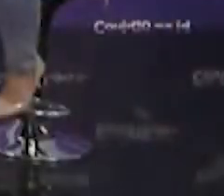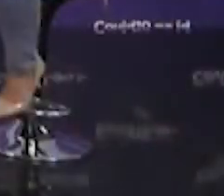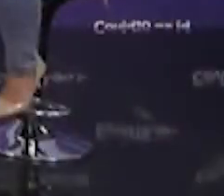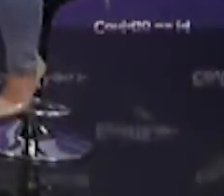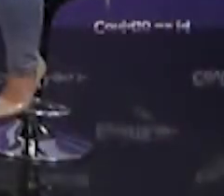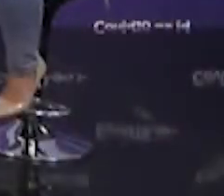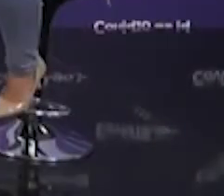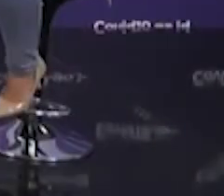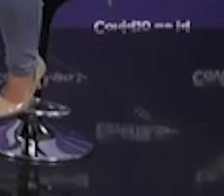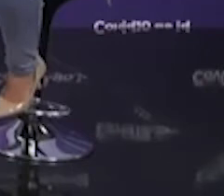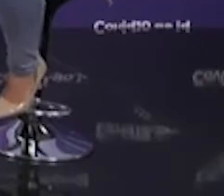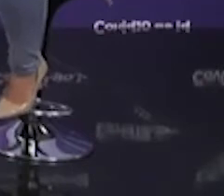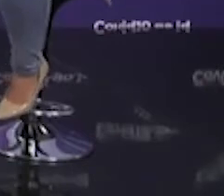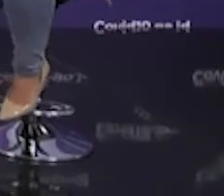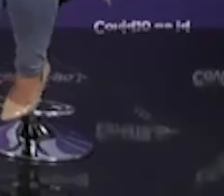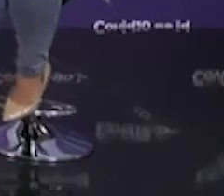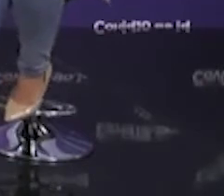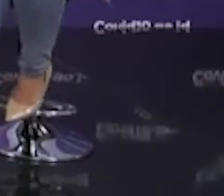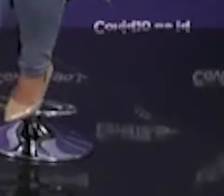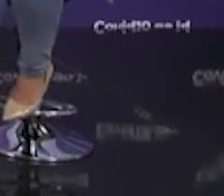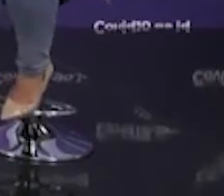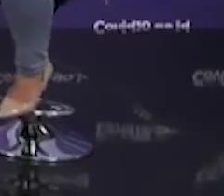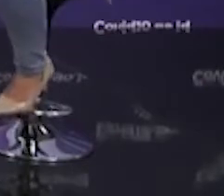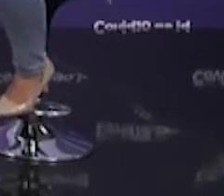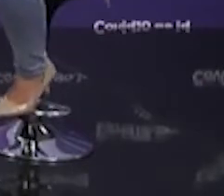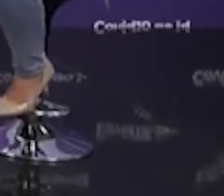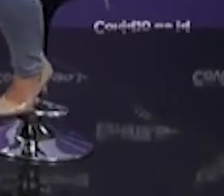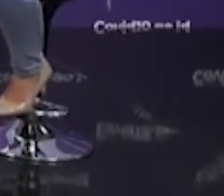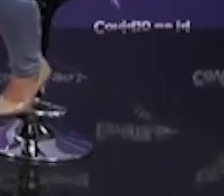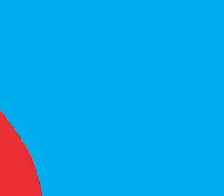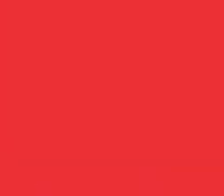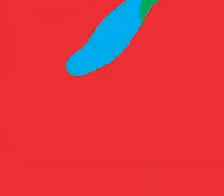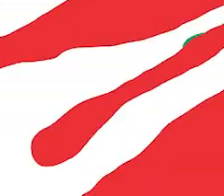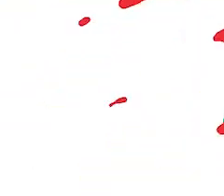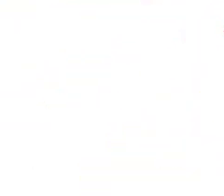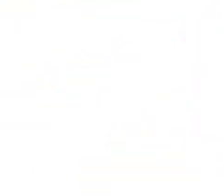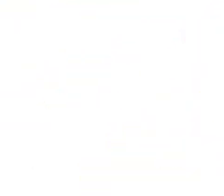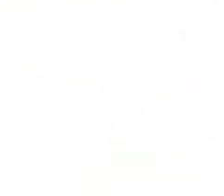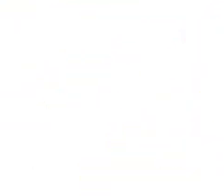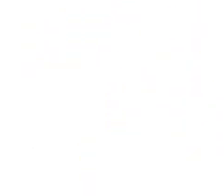terima kasih terima kas Tera kasih bak